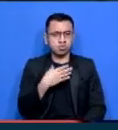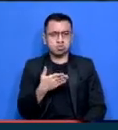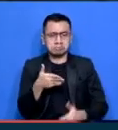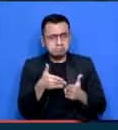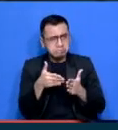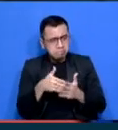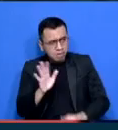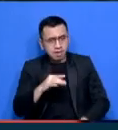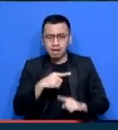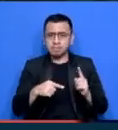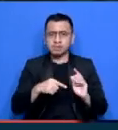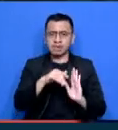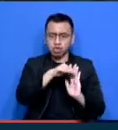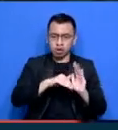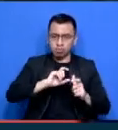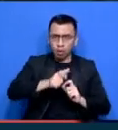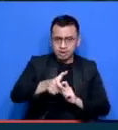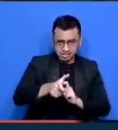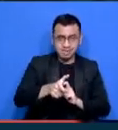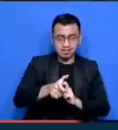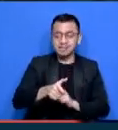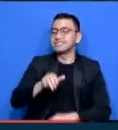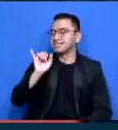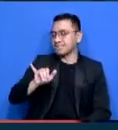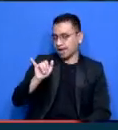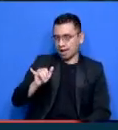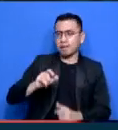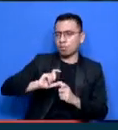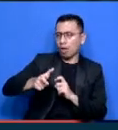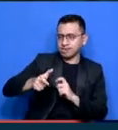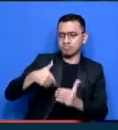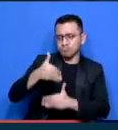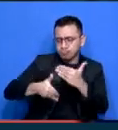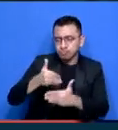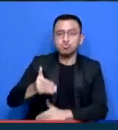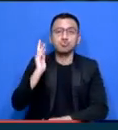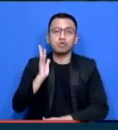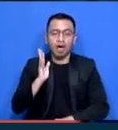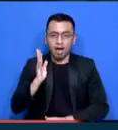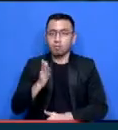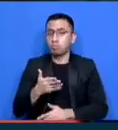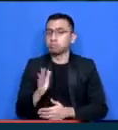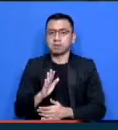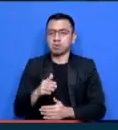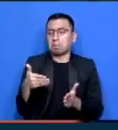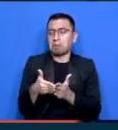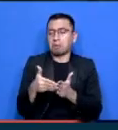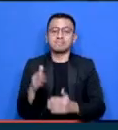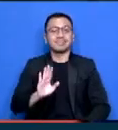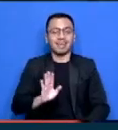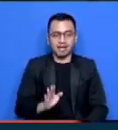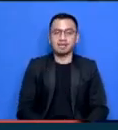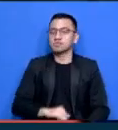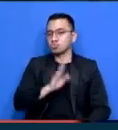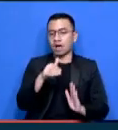prosedur ya Siap Mas sudah sesuai dengan prosedur karena ini kan tahapan-tahapannya sudah kita lakukan sesuai dengan prosedur yang